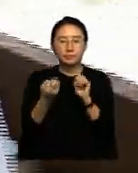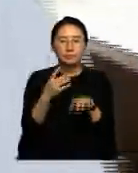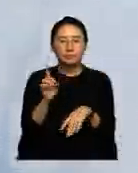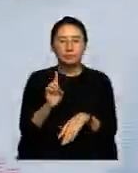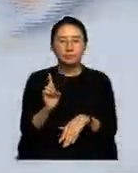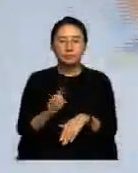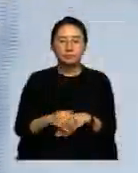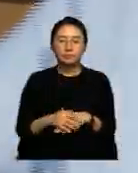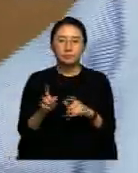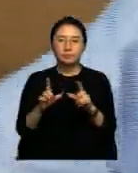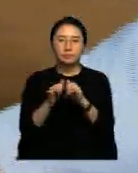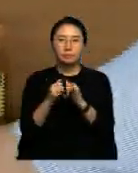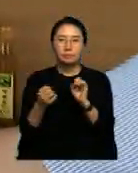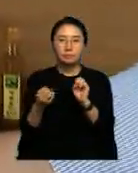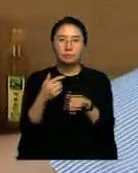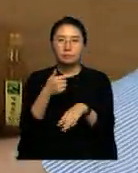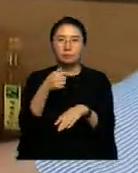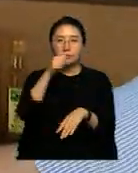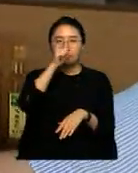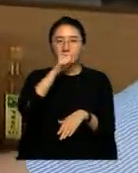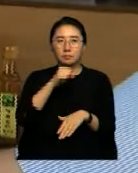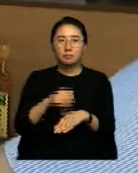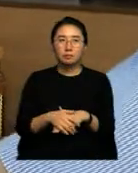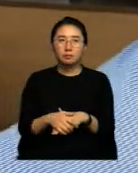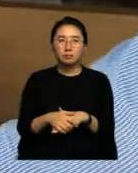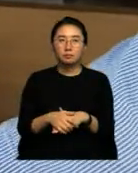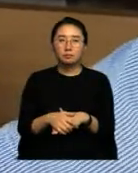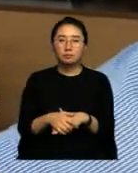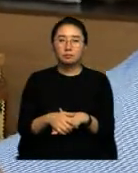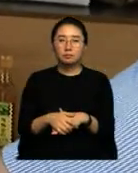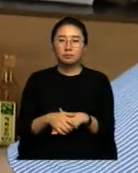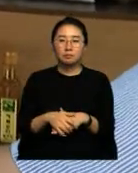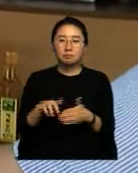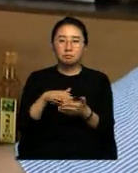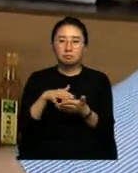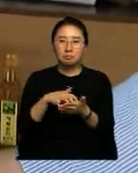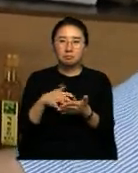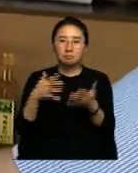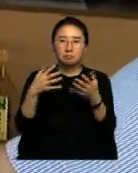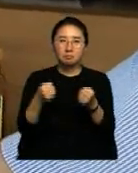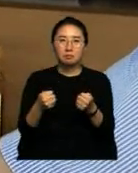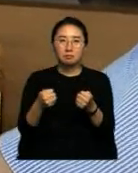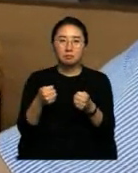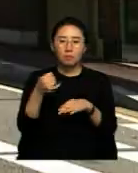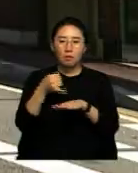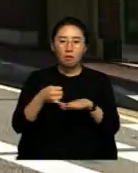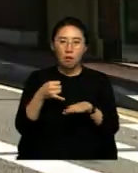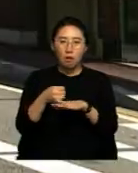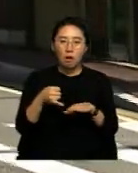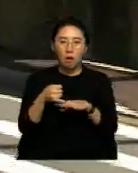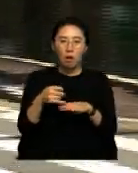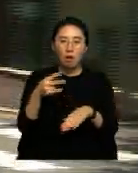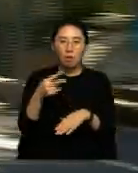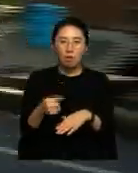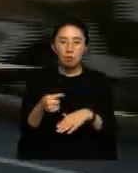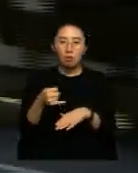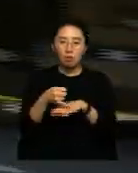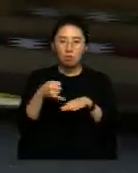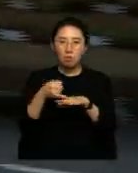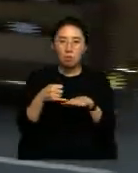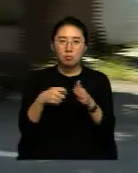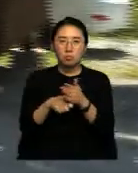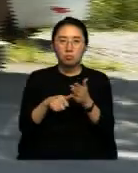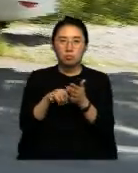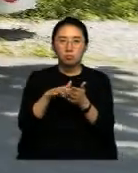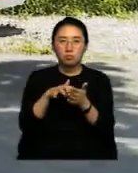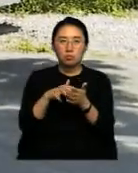보이시나요? 주민들 반응은 너무 좋아하십니다. 예, 양이 많거든요. 아무리 텃밭에서 키워도 네네. 이 농산물이라는 게